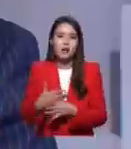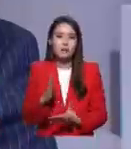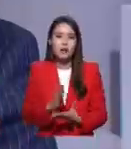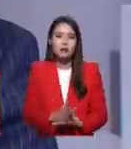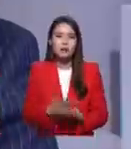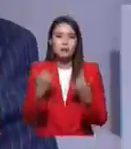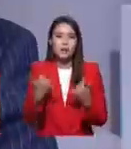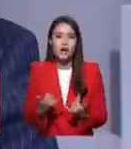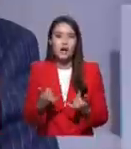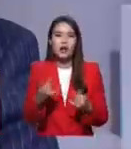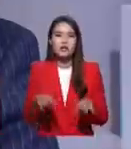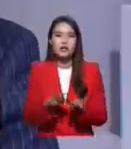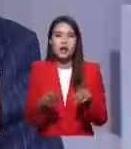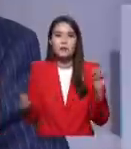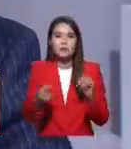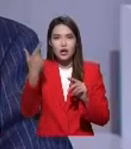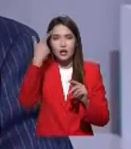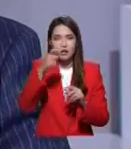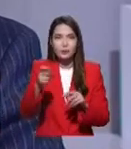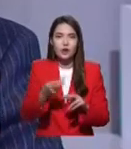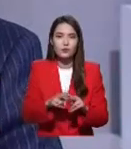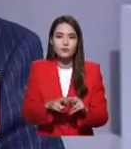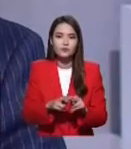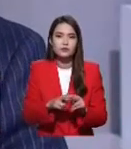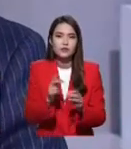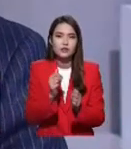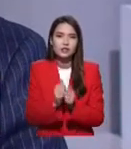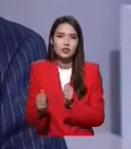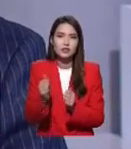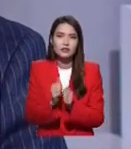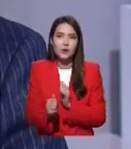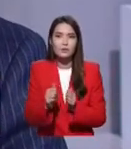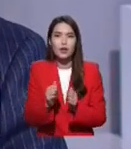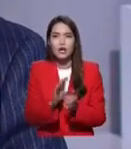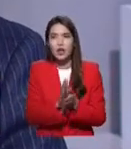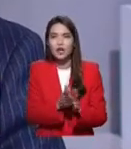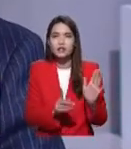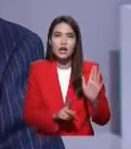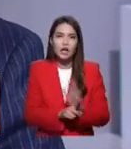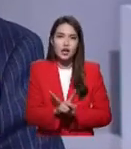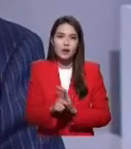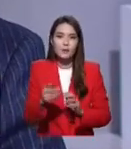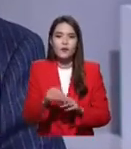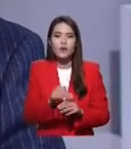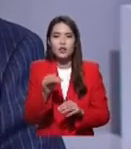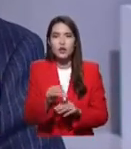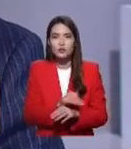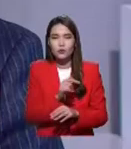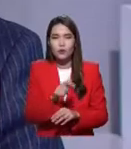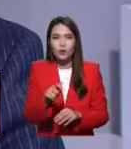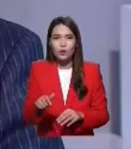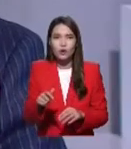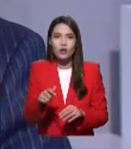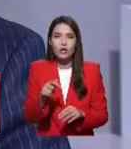жерде орындайтын шарттары ол айқын, себебі бұл волонтерлік болғандықтан осы жерде біз волонтерлікке қатысты осы күнге